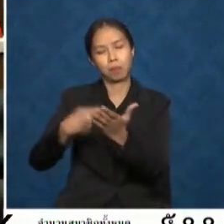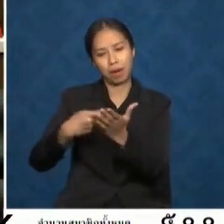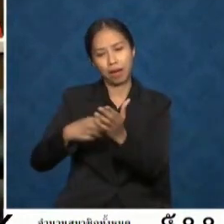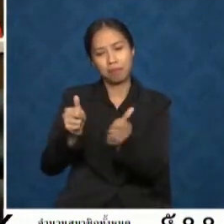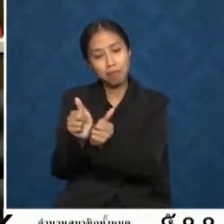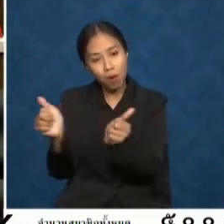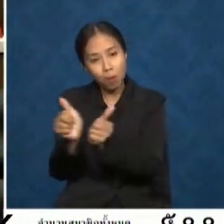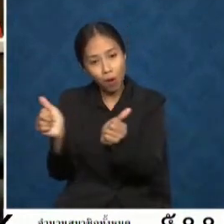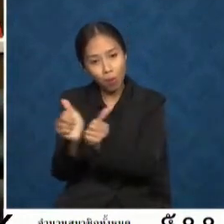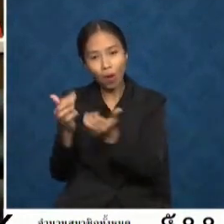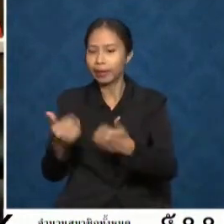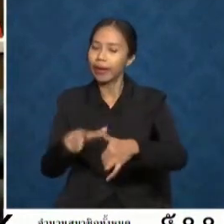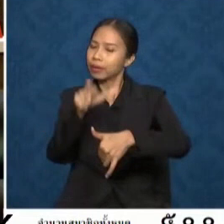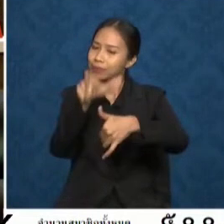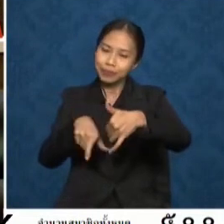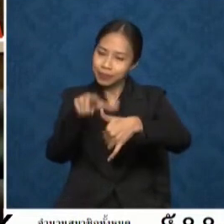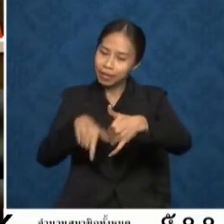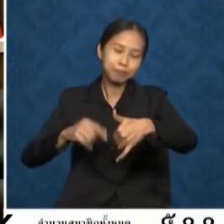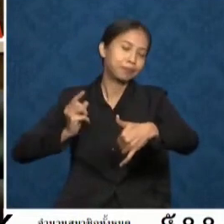ดพฤติกรมแบบเนี้ย